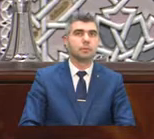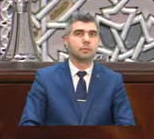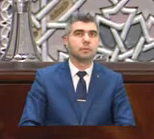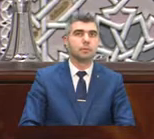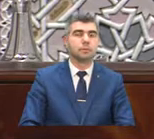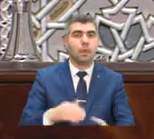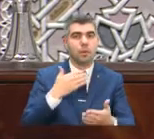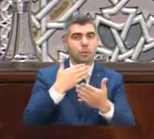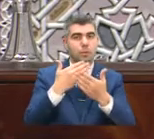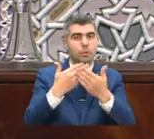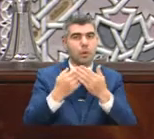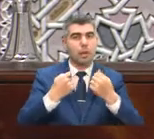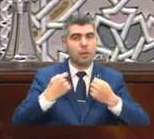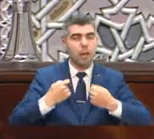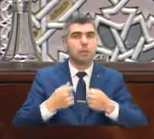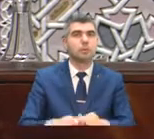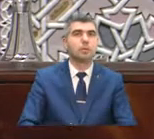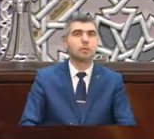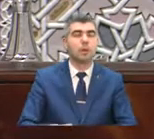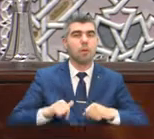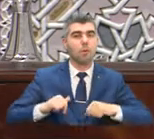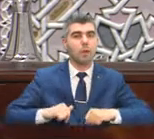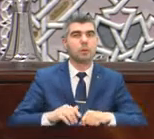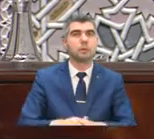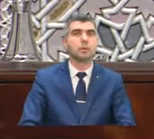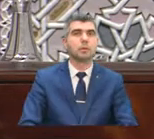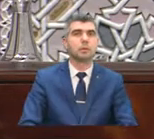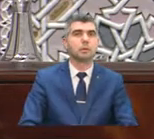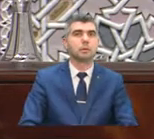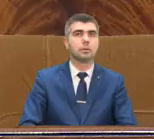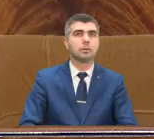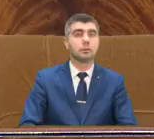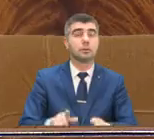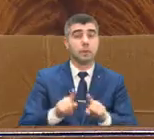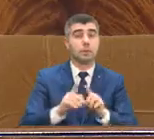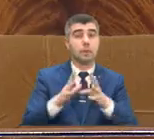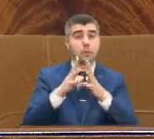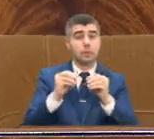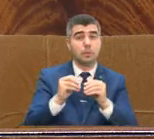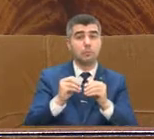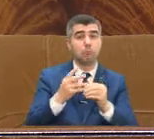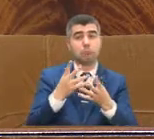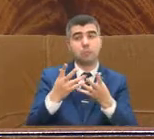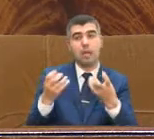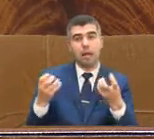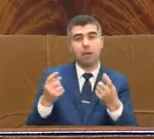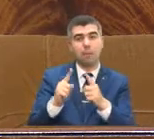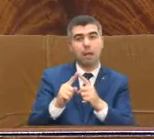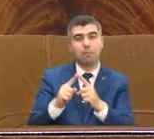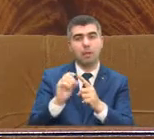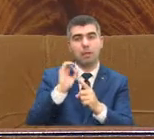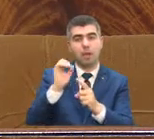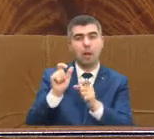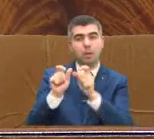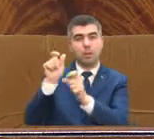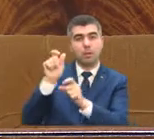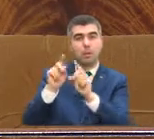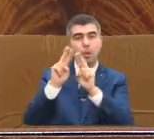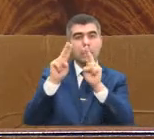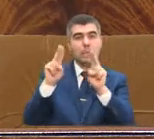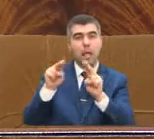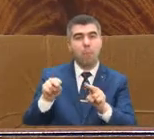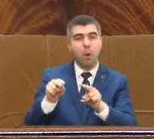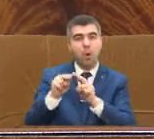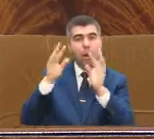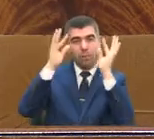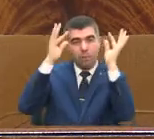شكرا سيد الرئيس. سيد الوزير، حول حرمان مجموعة من حاصلين على شهادة الماستر ببعض التخصصات من